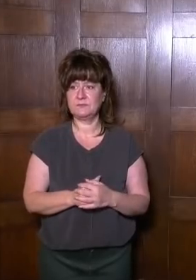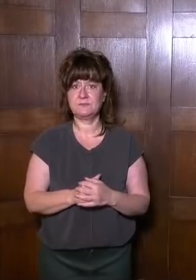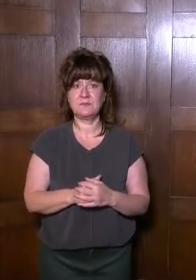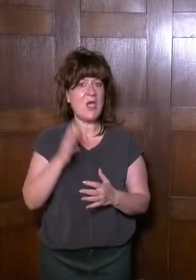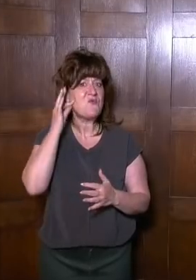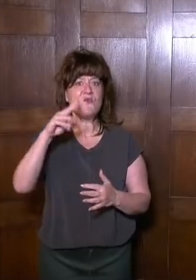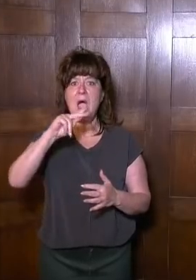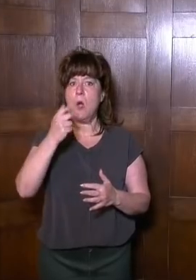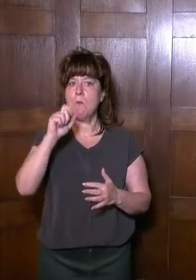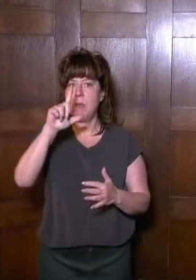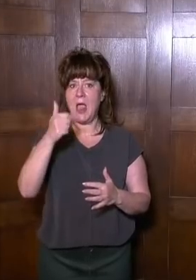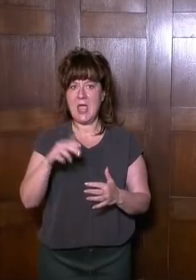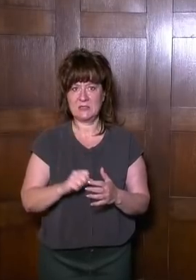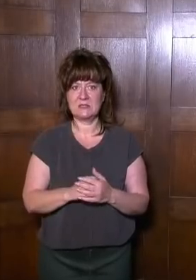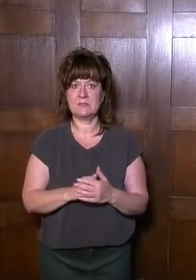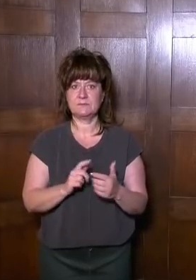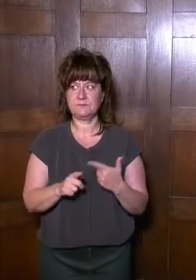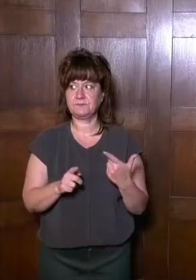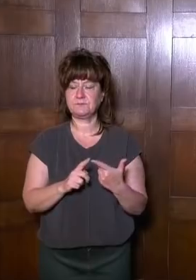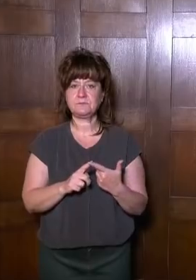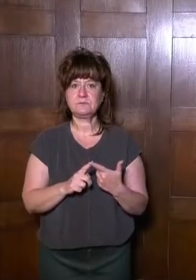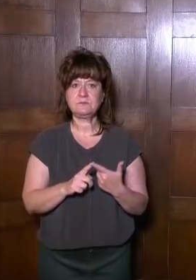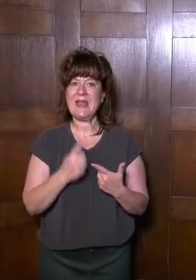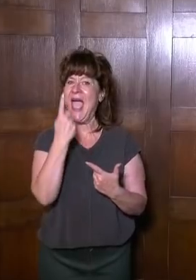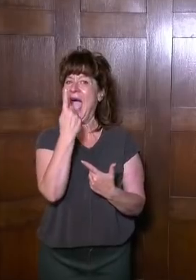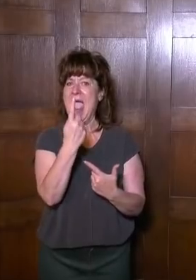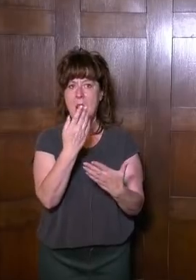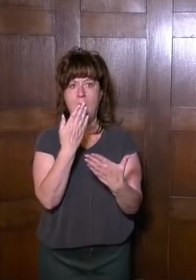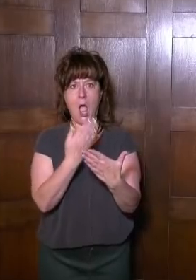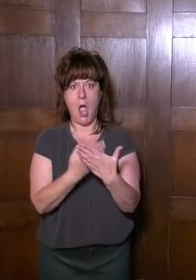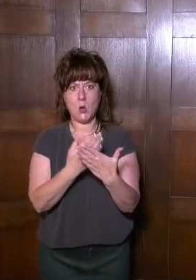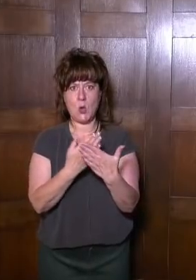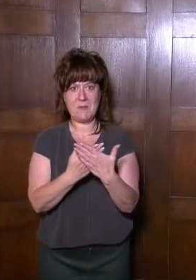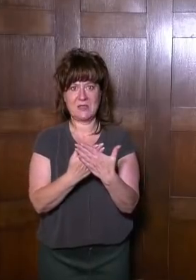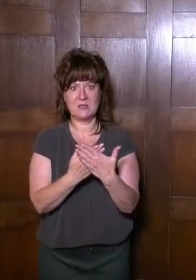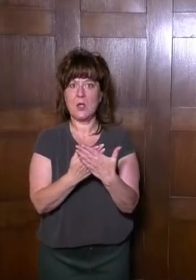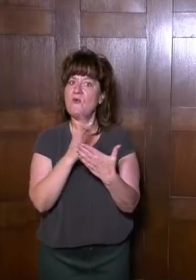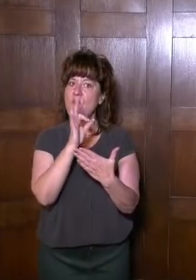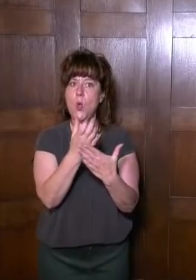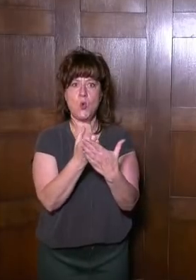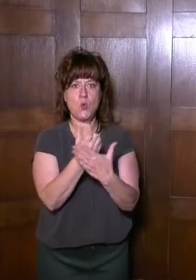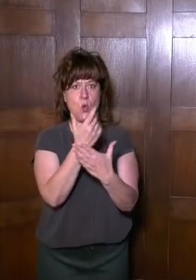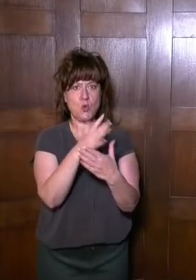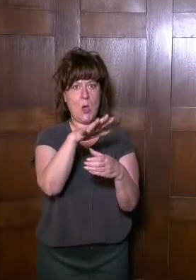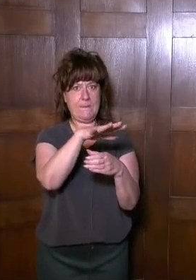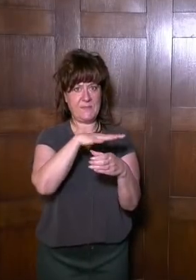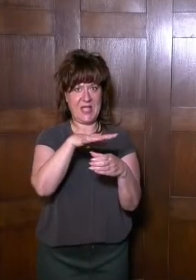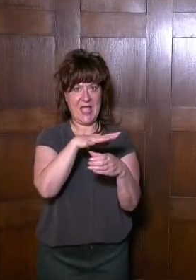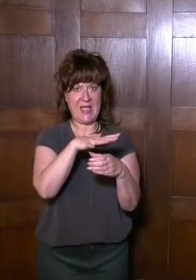Frau Pallas. Ich möchte mich auf ein Argument konzentrieren und den Kulturbereich oder generell mal die Sicht eher in